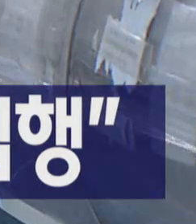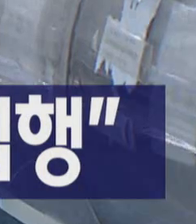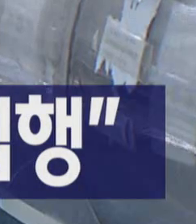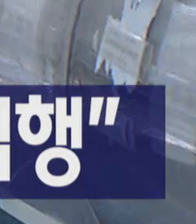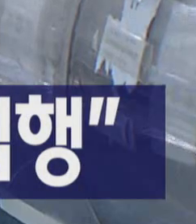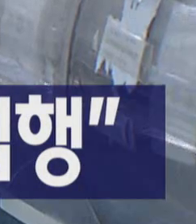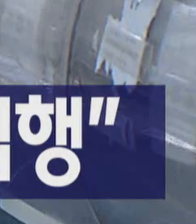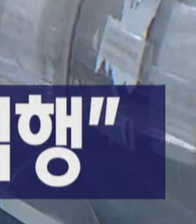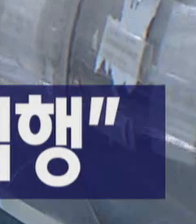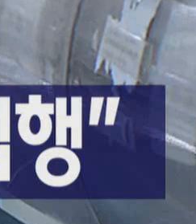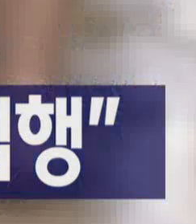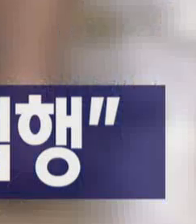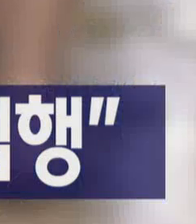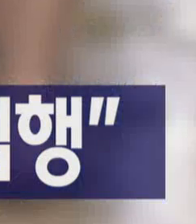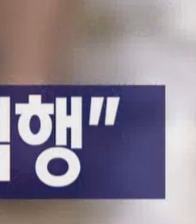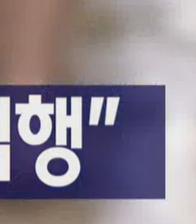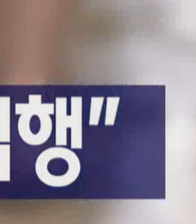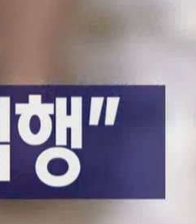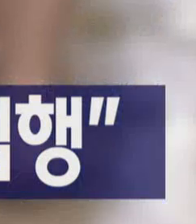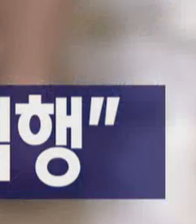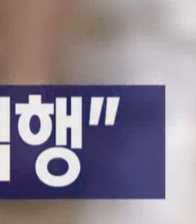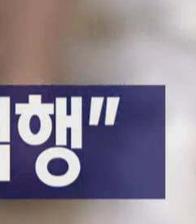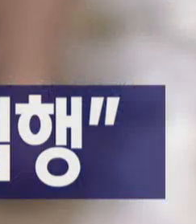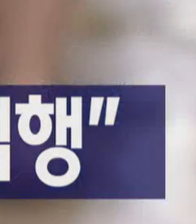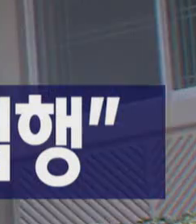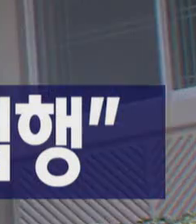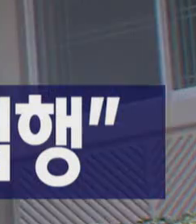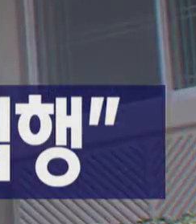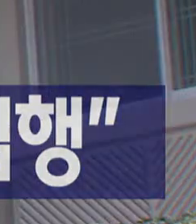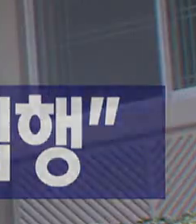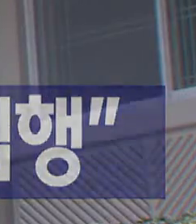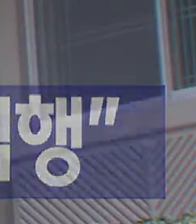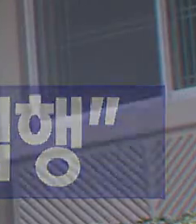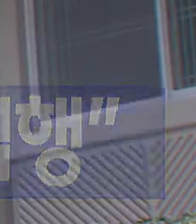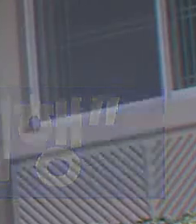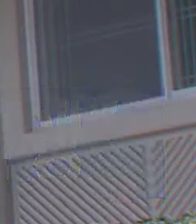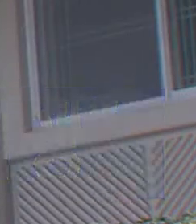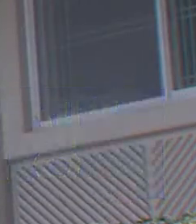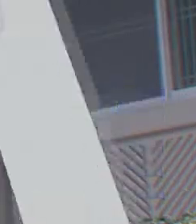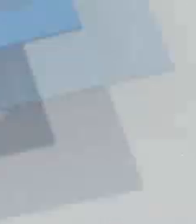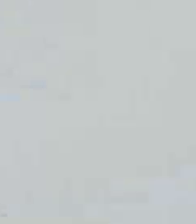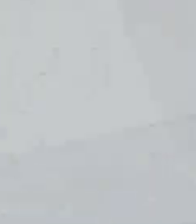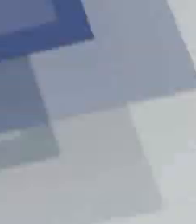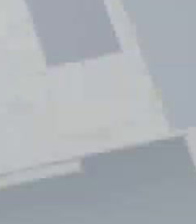여수시의 담당 공무원도 자세한 상황을 미처 파악하지 못했었다고 시인했습니다.